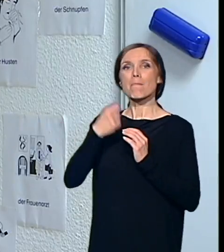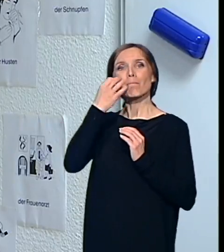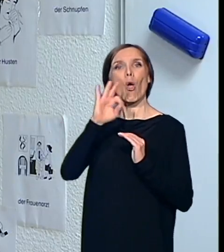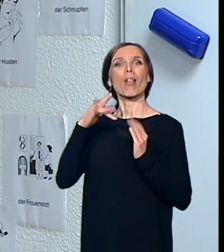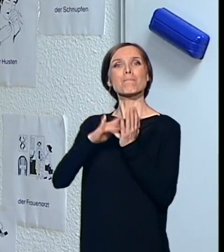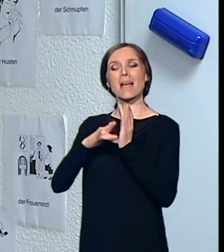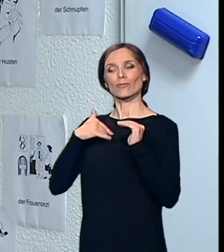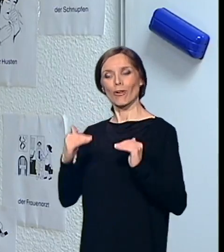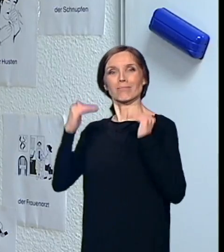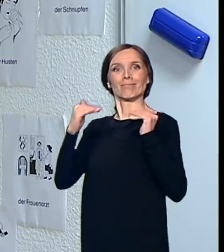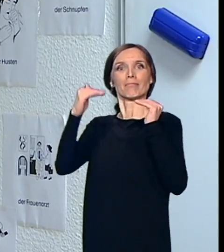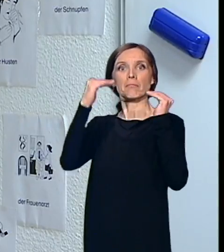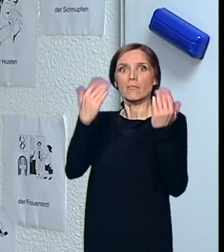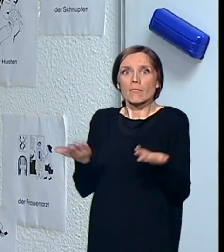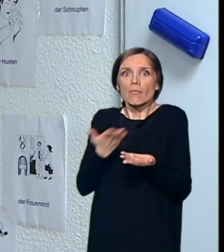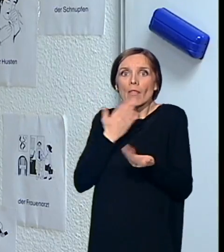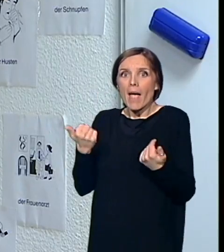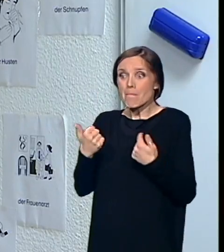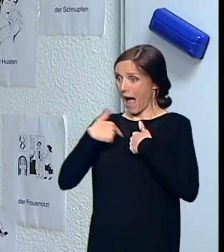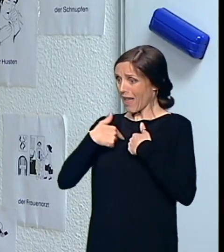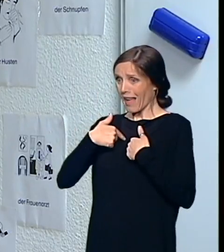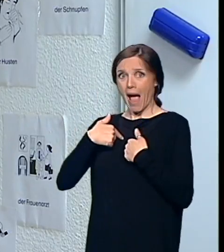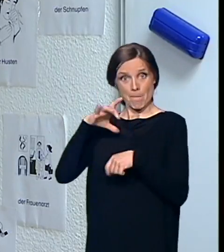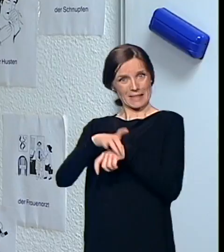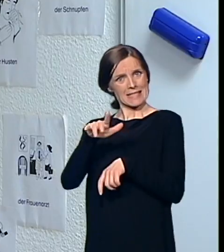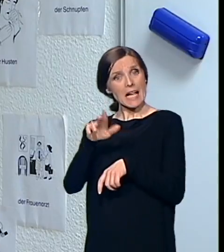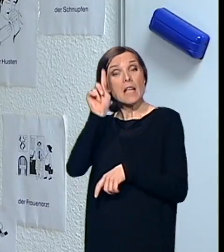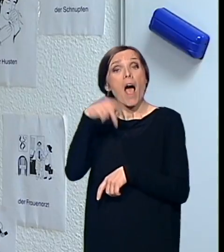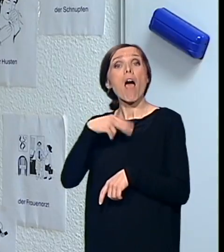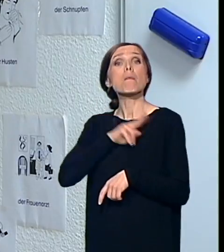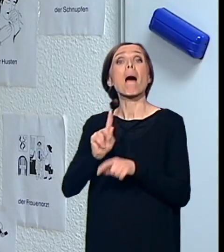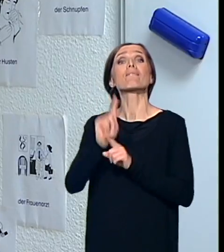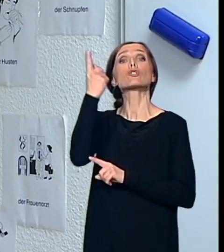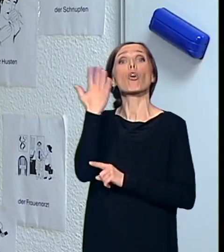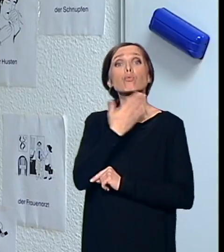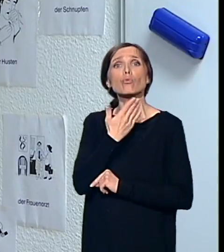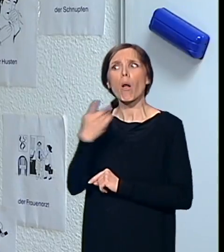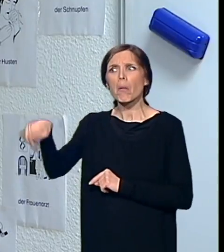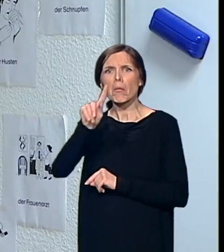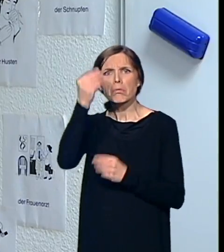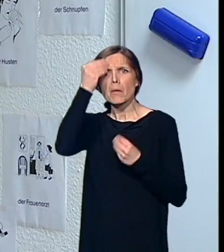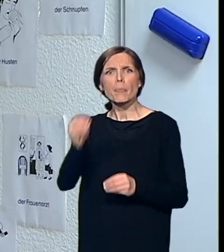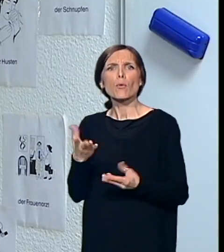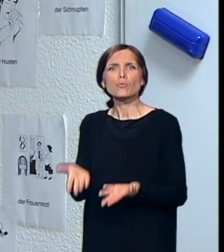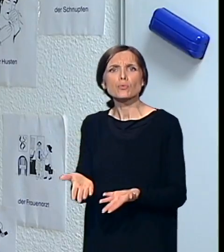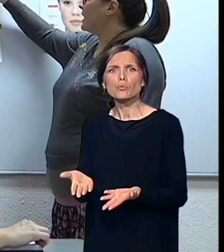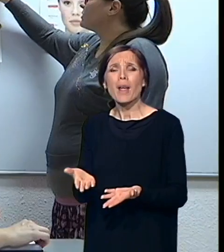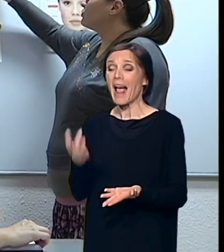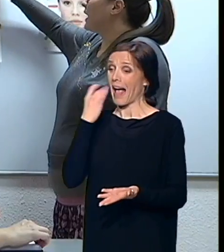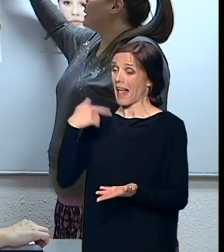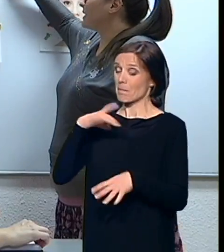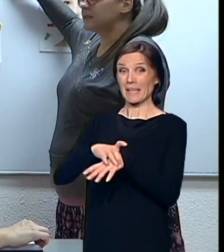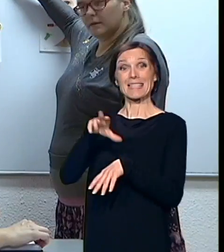školom, apsolutno nisu poštovane, niti je ta škola koju završe ovde u ovoj zemlji cenjena.